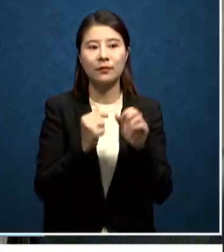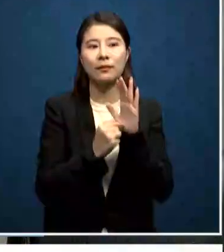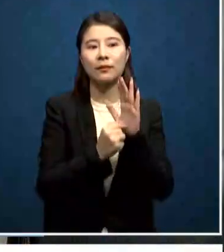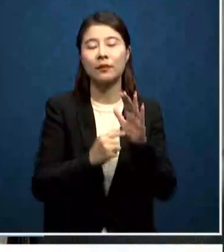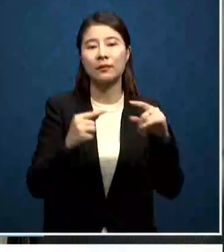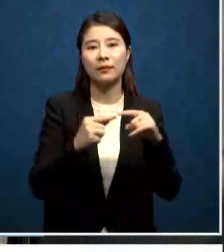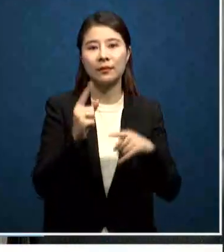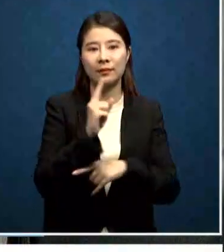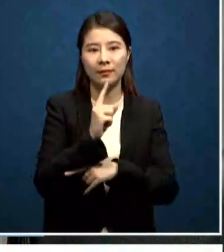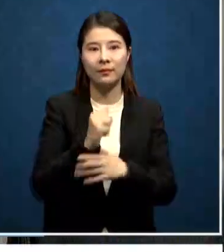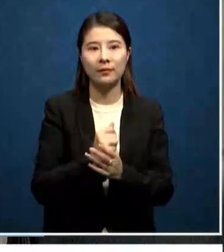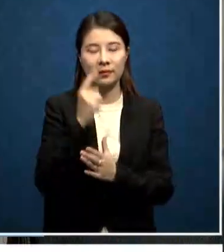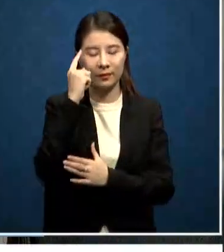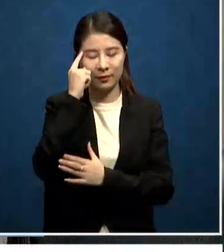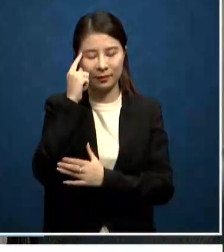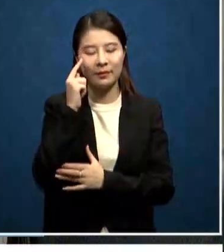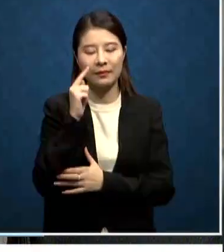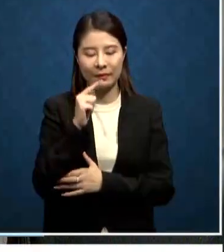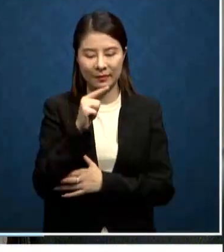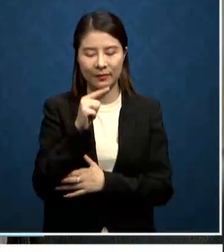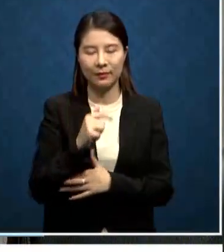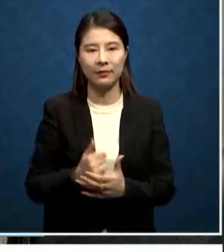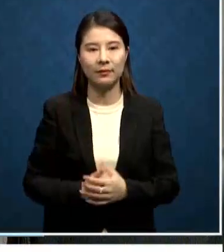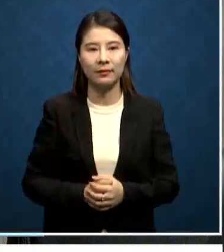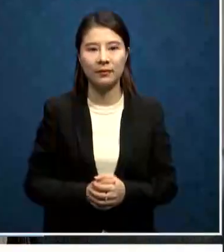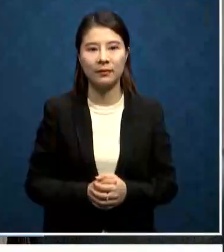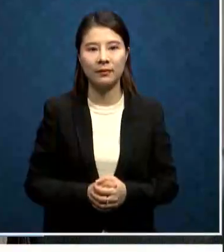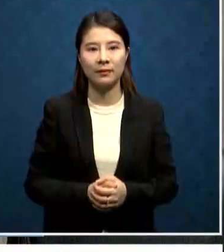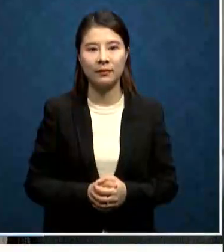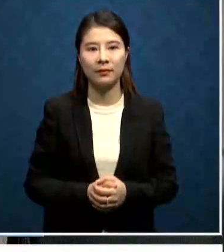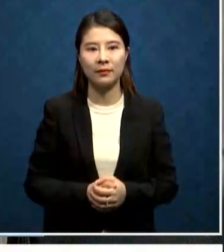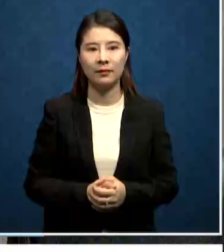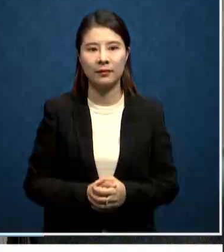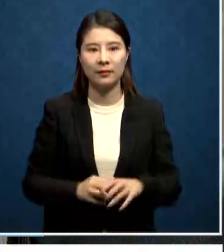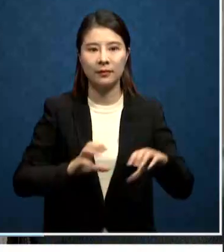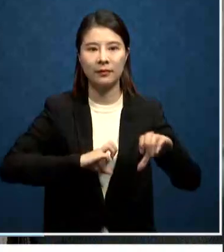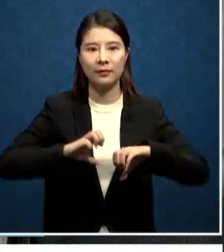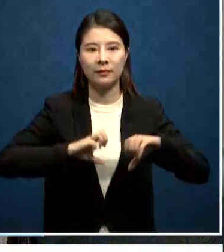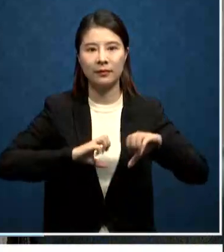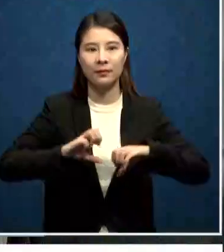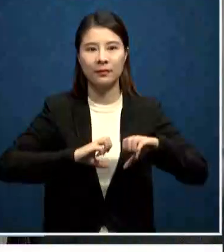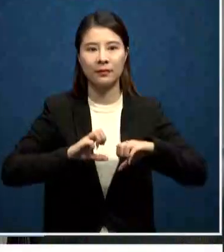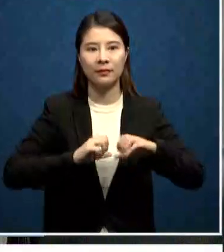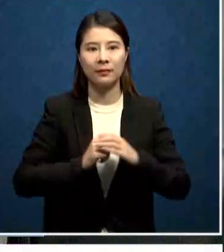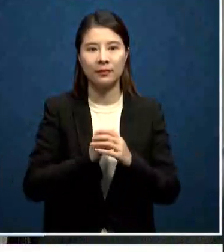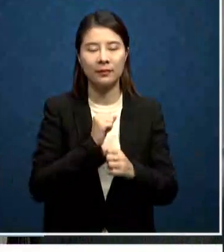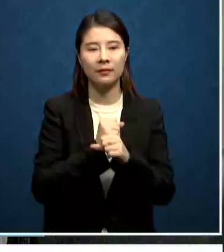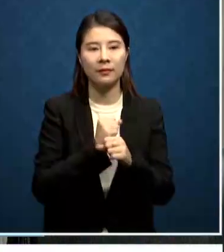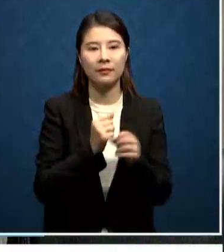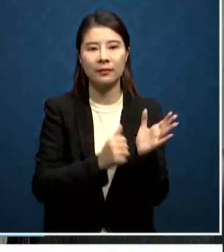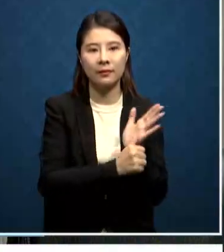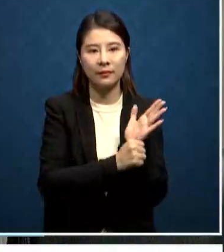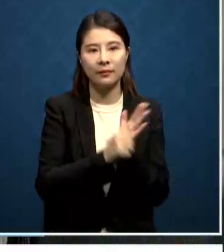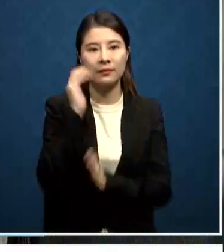ว่านะครับคิดว่าตรงนี้เนี่ยน่าจะมีการดำเนินการต่อไปนะครับ